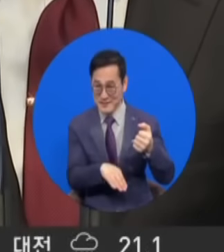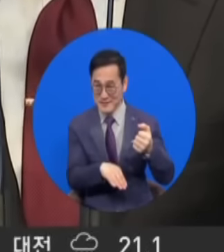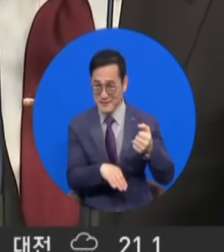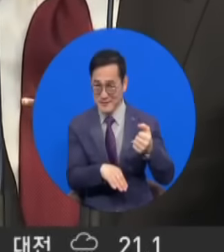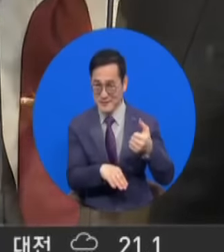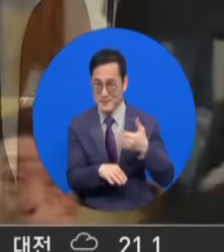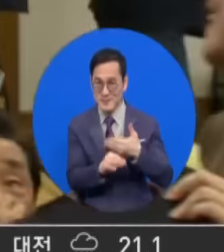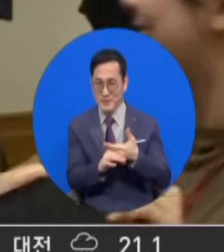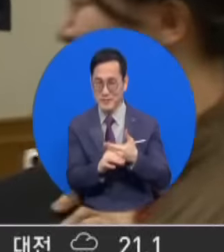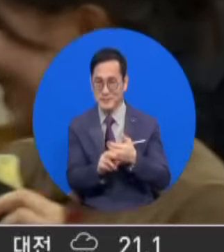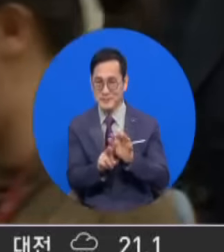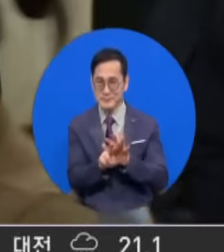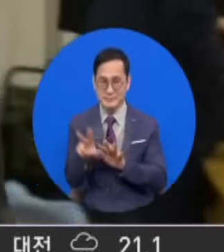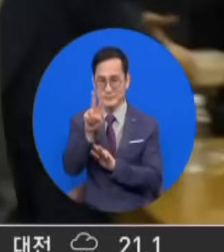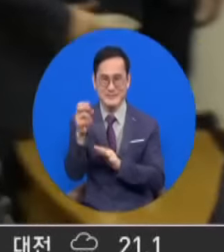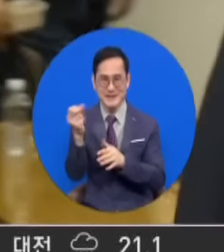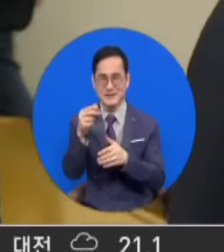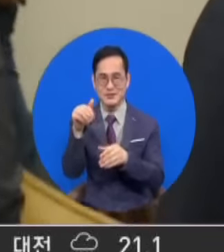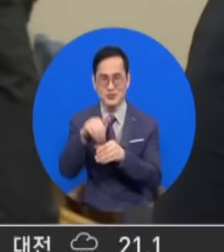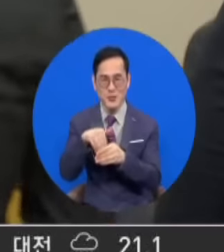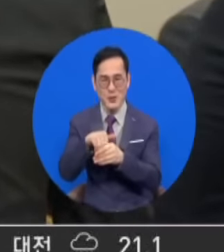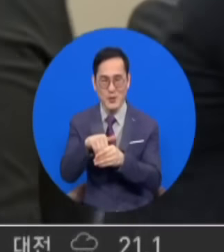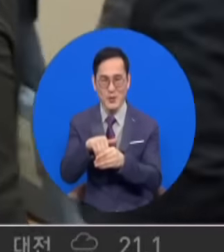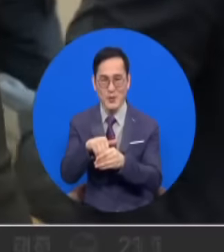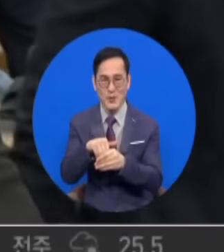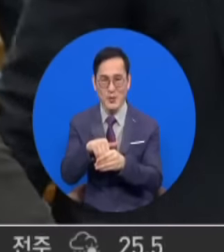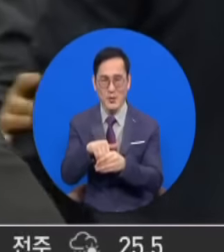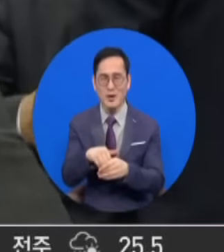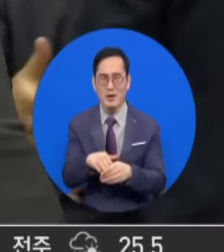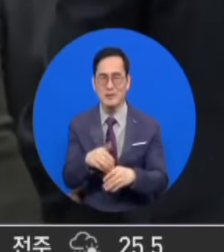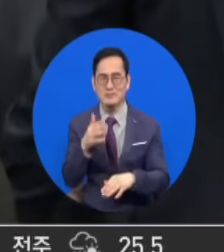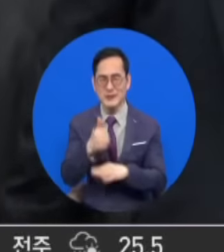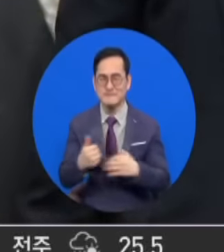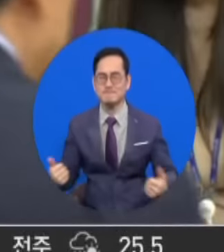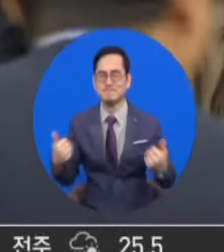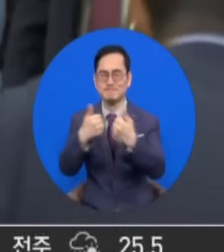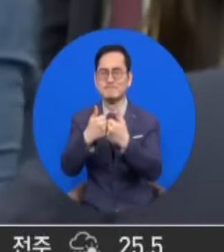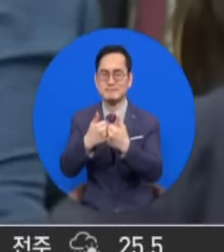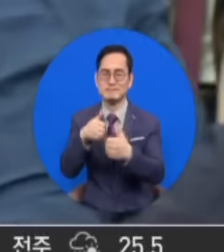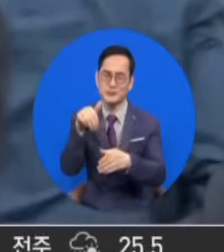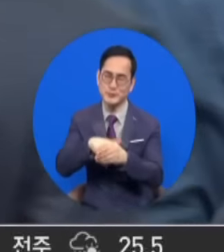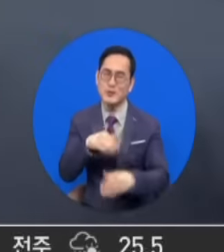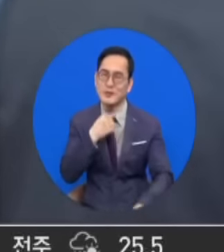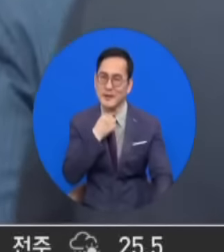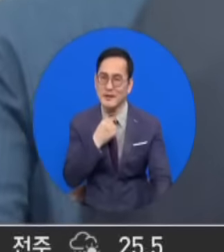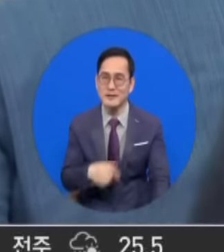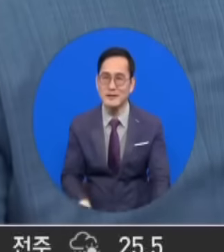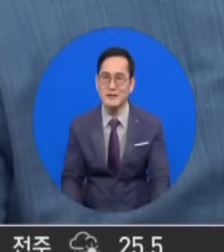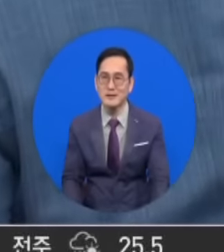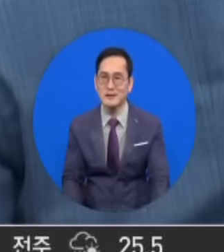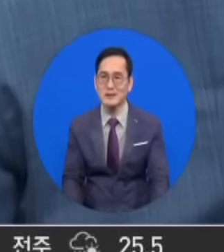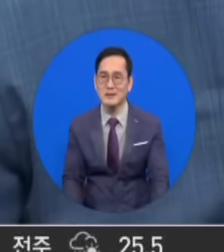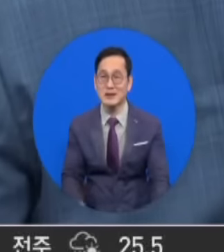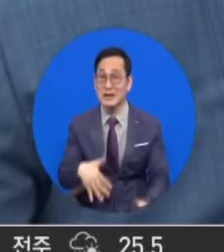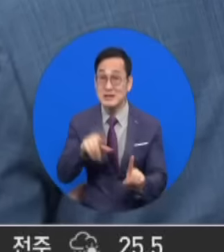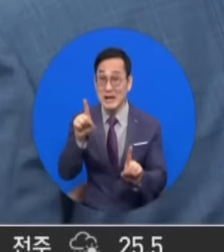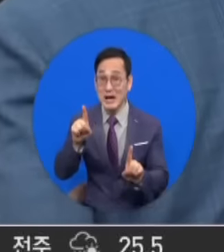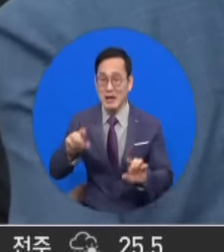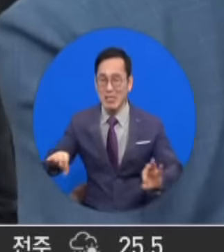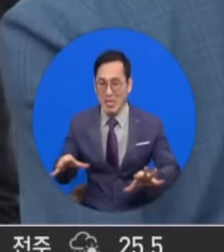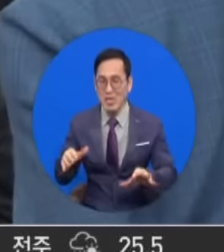전 위원장이 지지율이 높은데 제 생각에는 결선으로 갔으면 좋겠어요. 왜냐하면 너무 압도적인 차이로 한 번에 되면